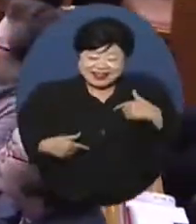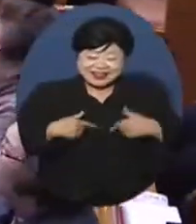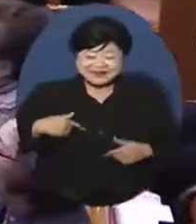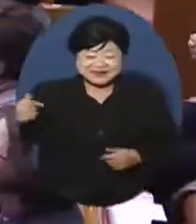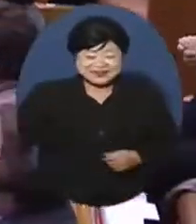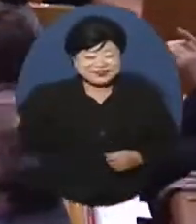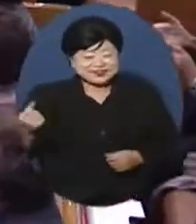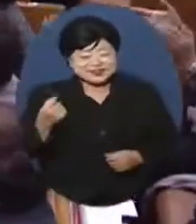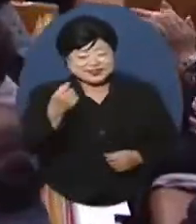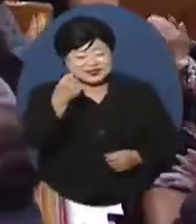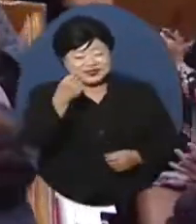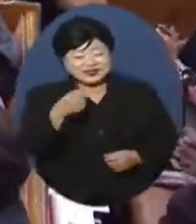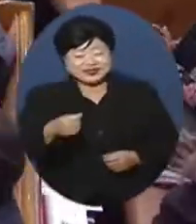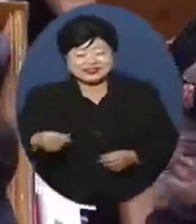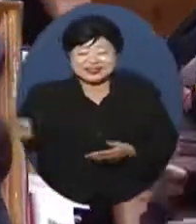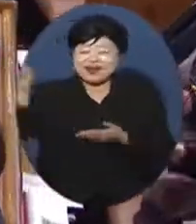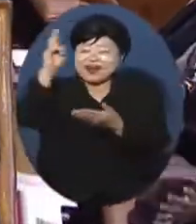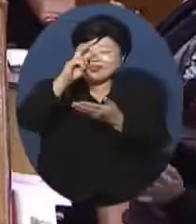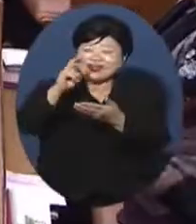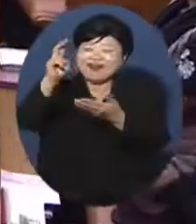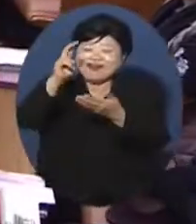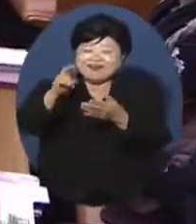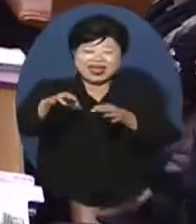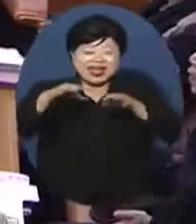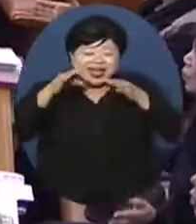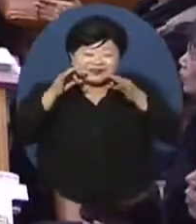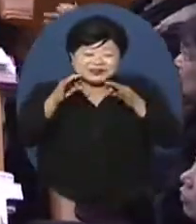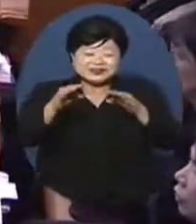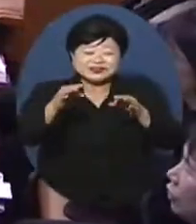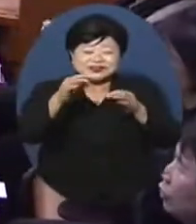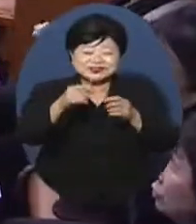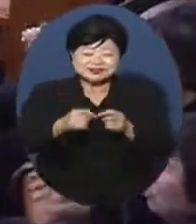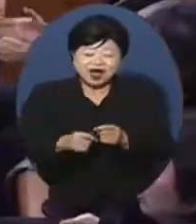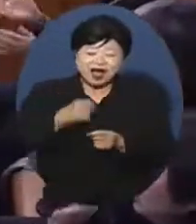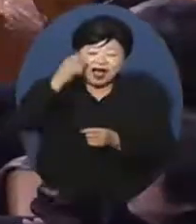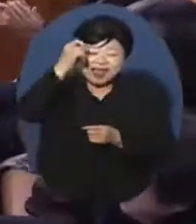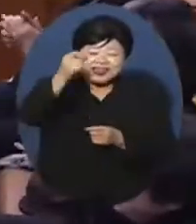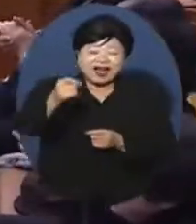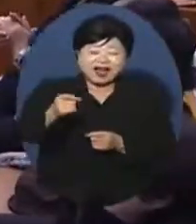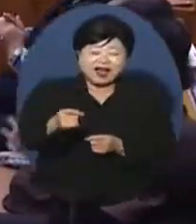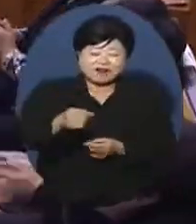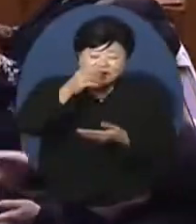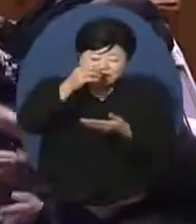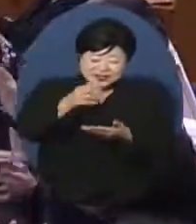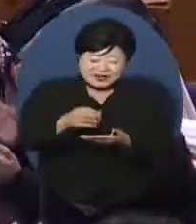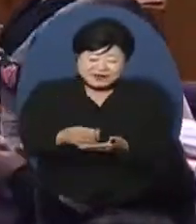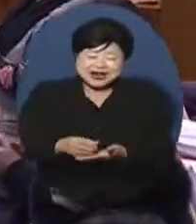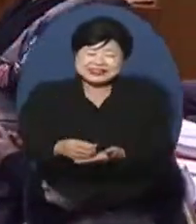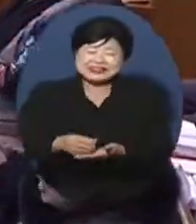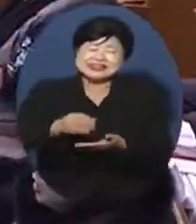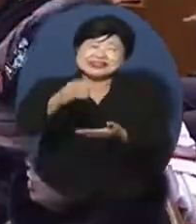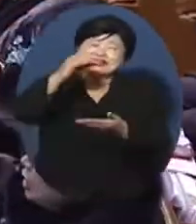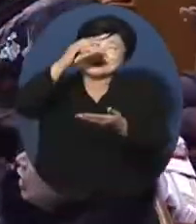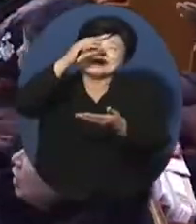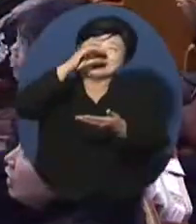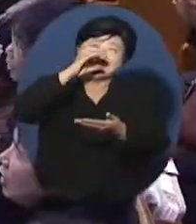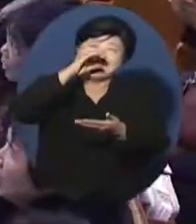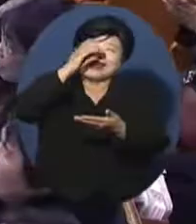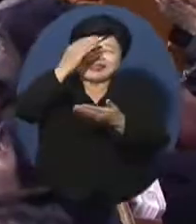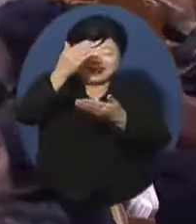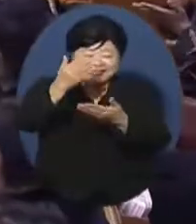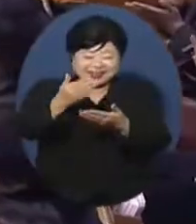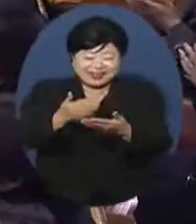비 분들도 너무 배넷 누르 5 경인 보니 마신 얘기하는